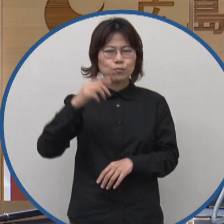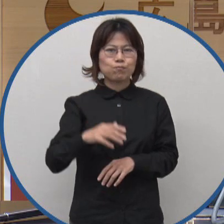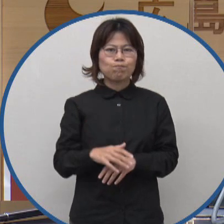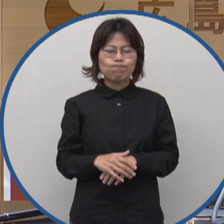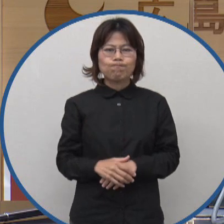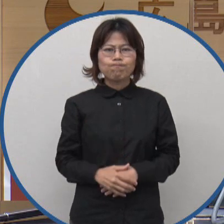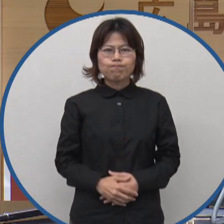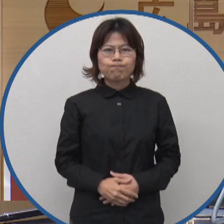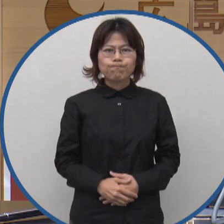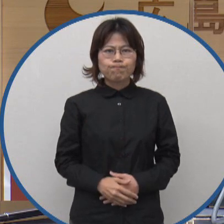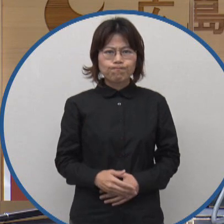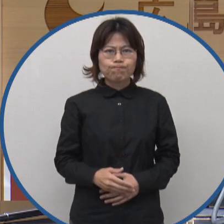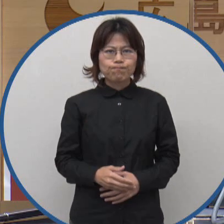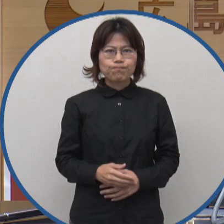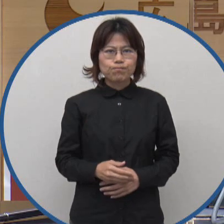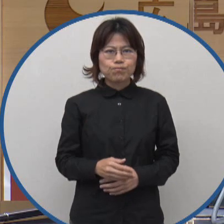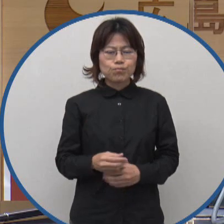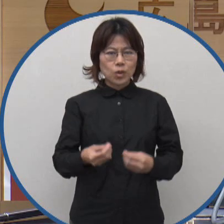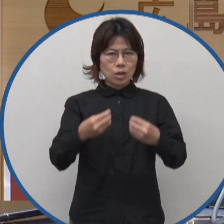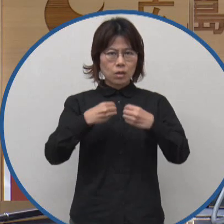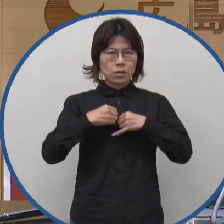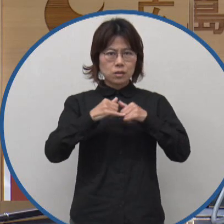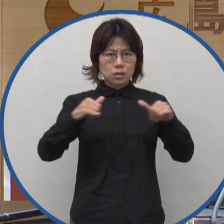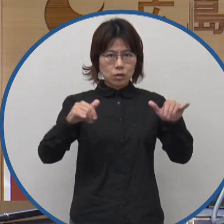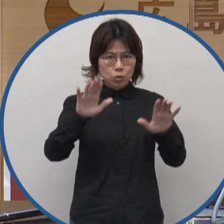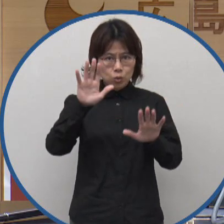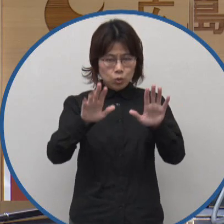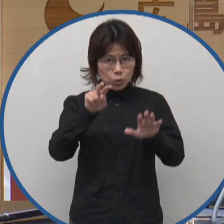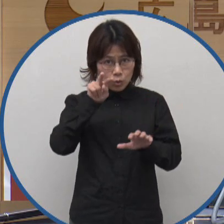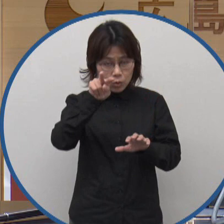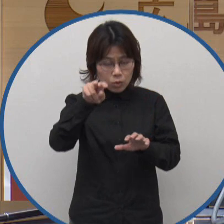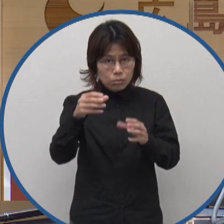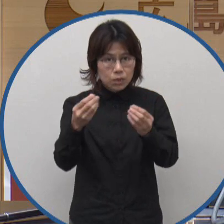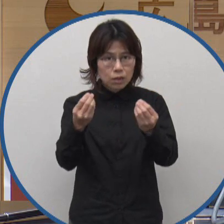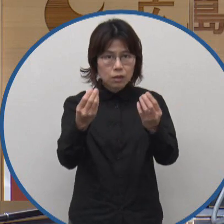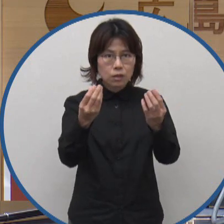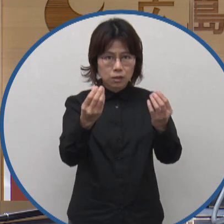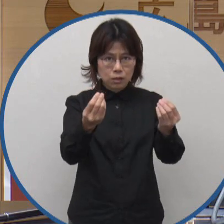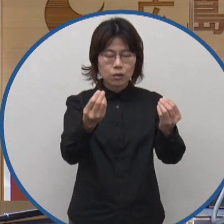その感染状況を見ながらですね、